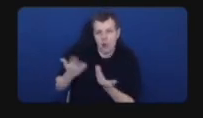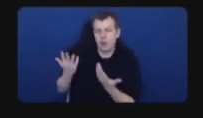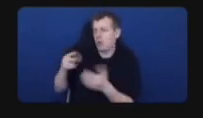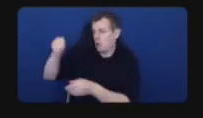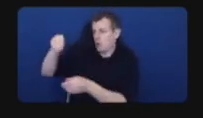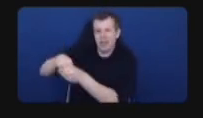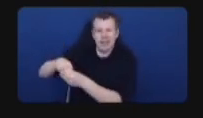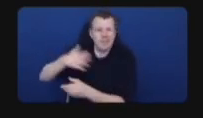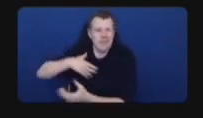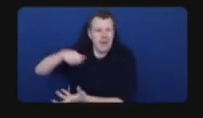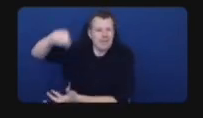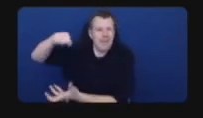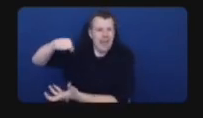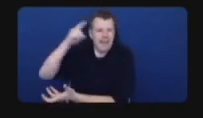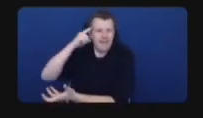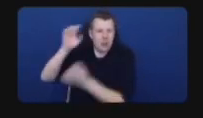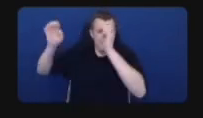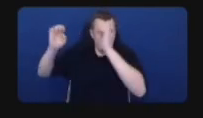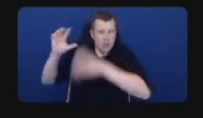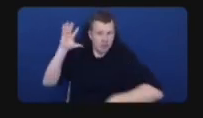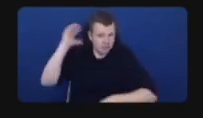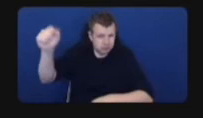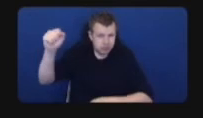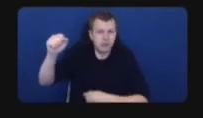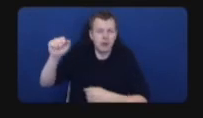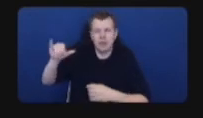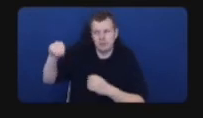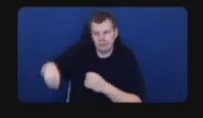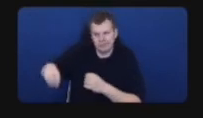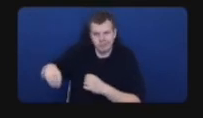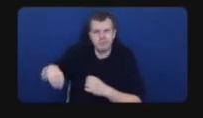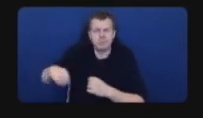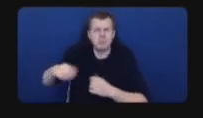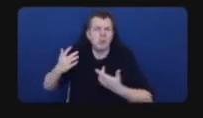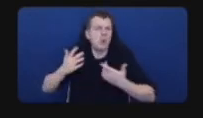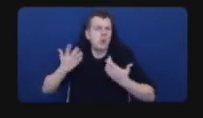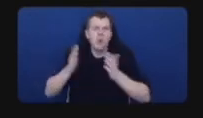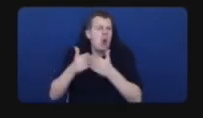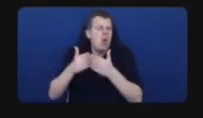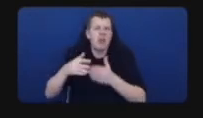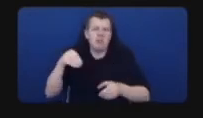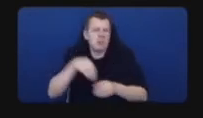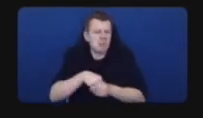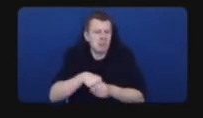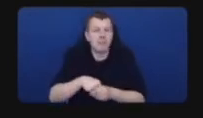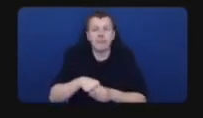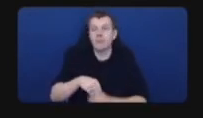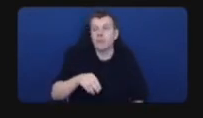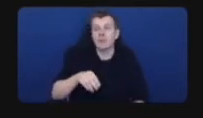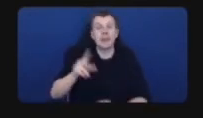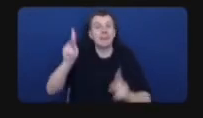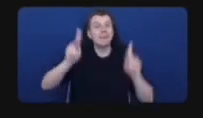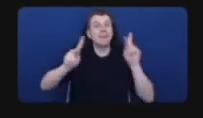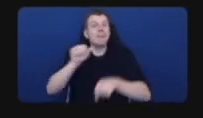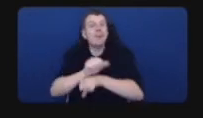或者你是住在外州的。有哪些住房可以去的地方，你们都可以填在里面。